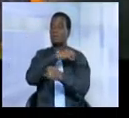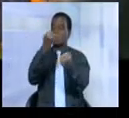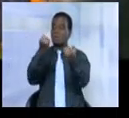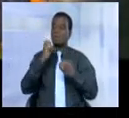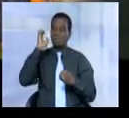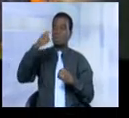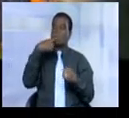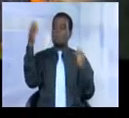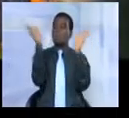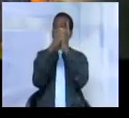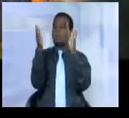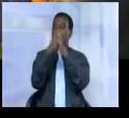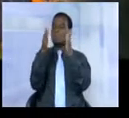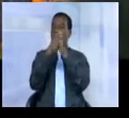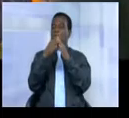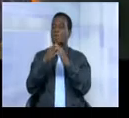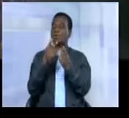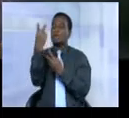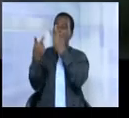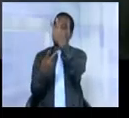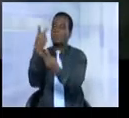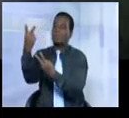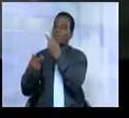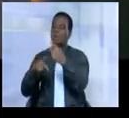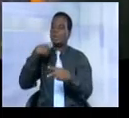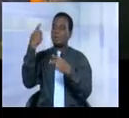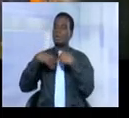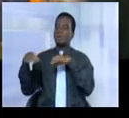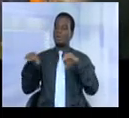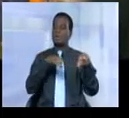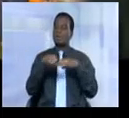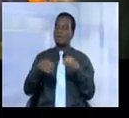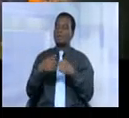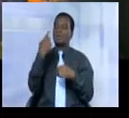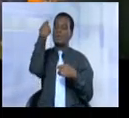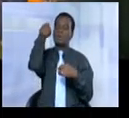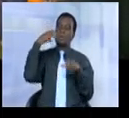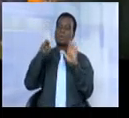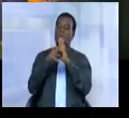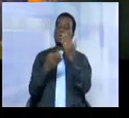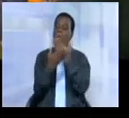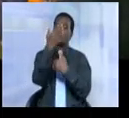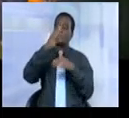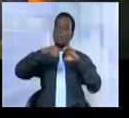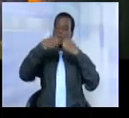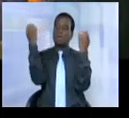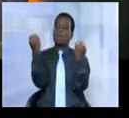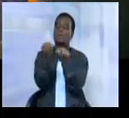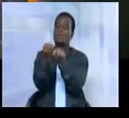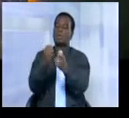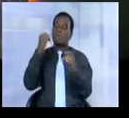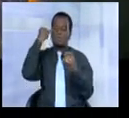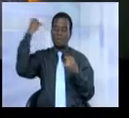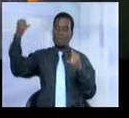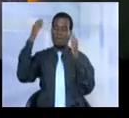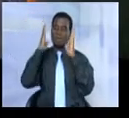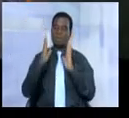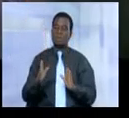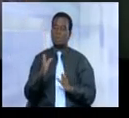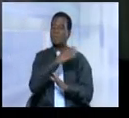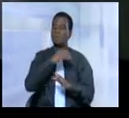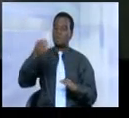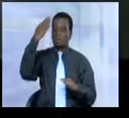me féliciter des visites qui ont été faites encore récemment par les entreprises japonaises.